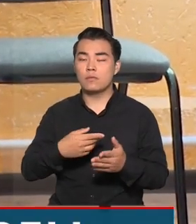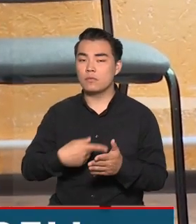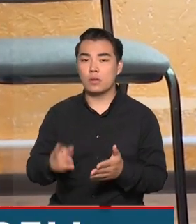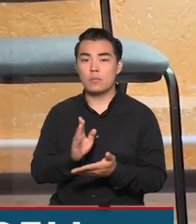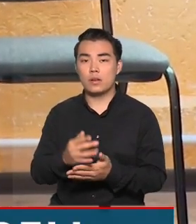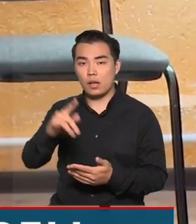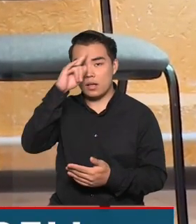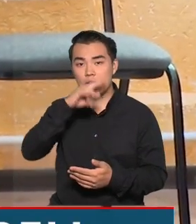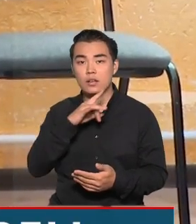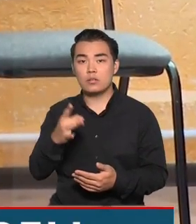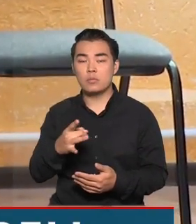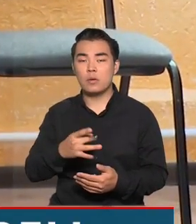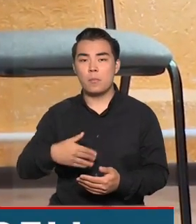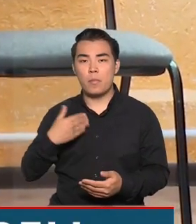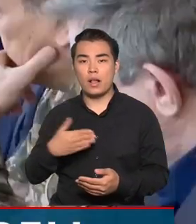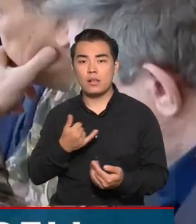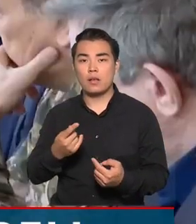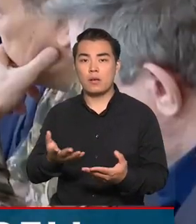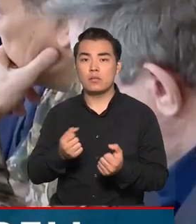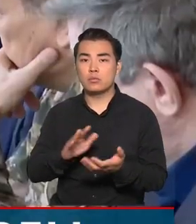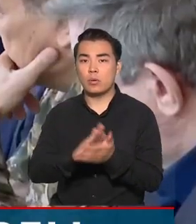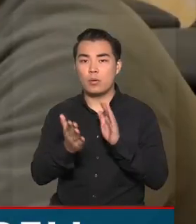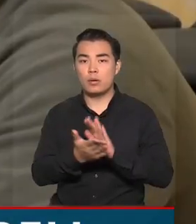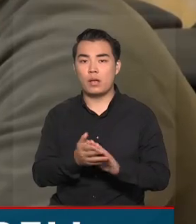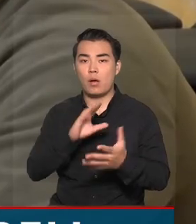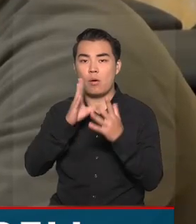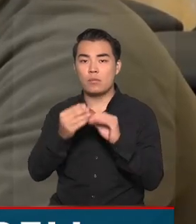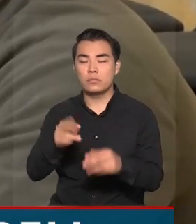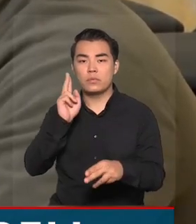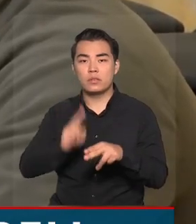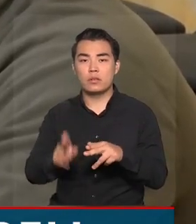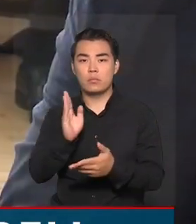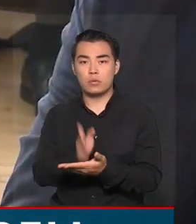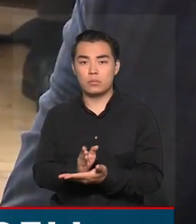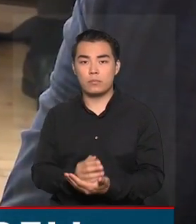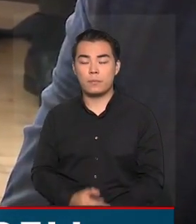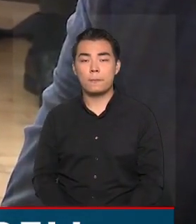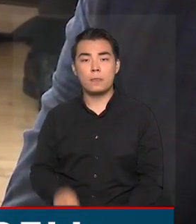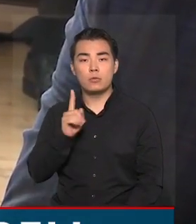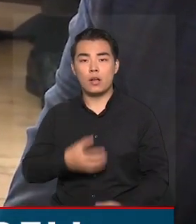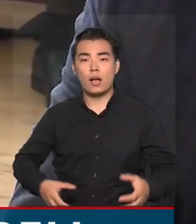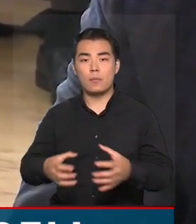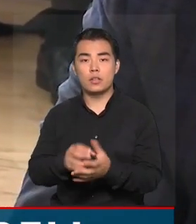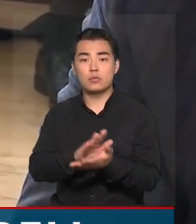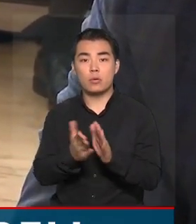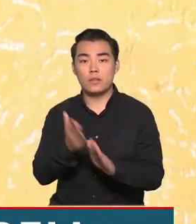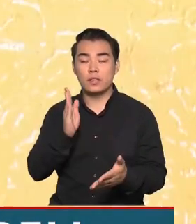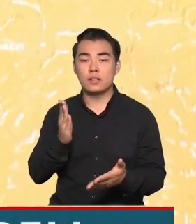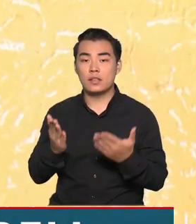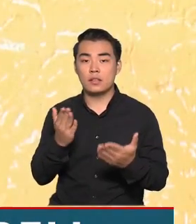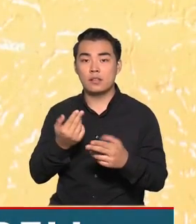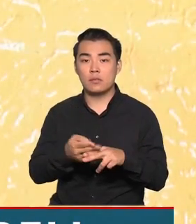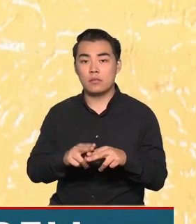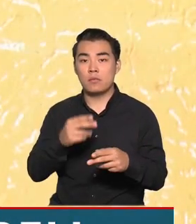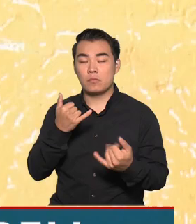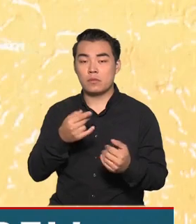Қазақстан Республикасының пайдасына беру жөніндегі келісімді рәсімдеу процесі аяқталуға жақын. Бірақ компаниямен келісім үзілсе де үн-түнсіз кете